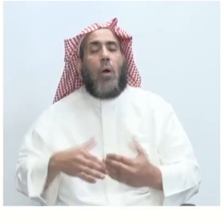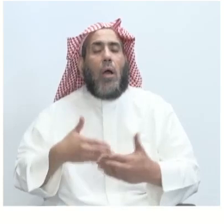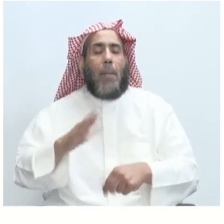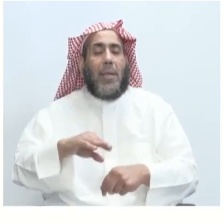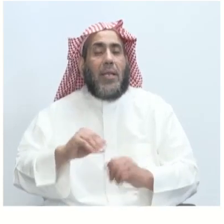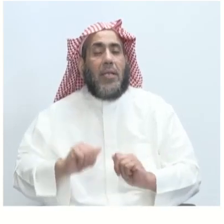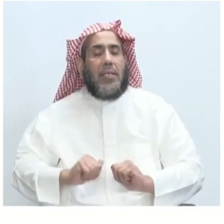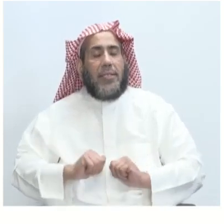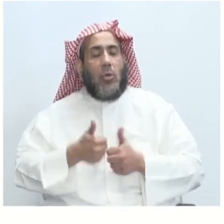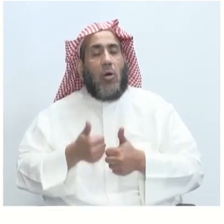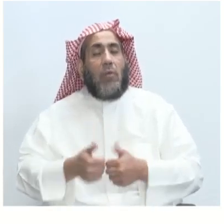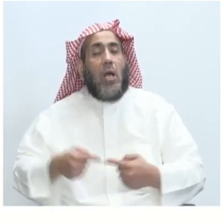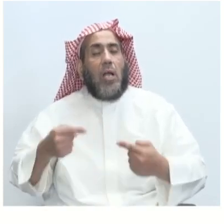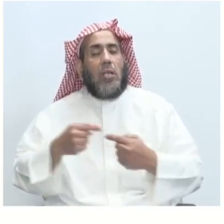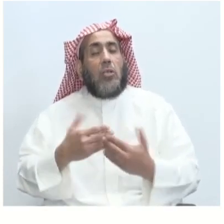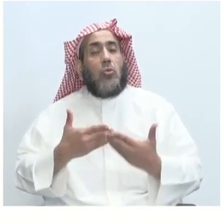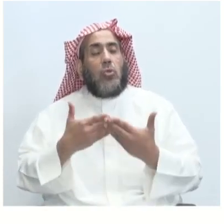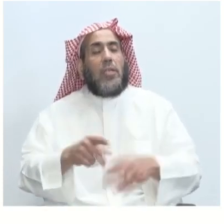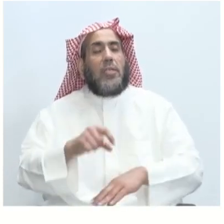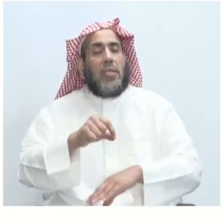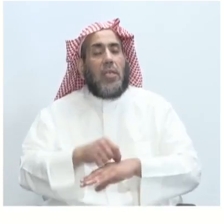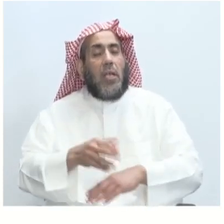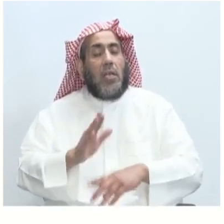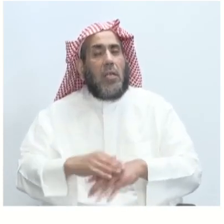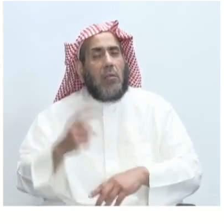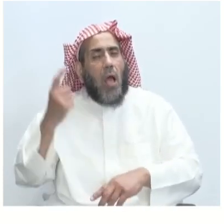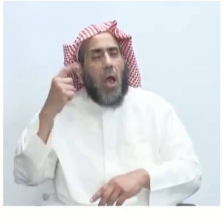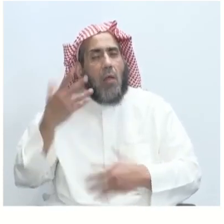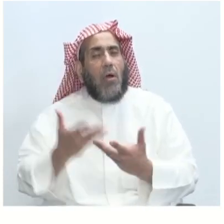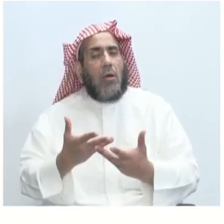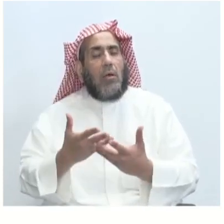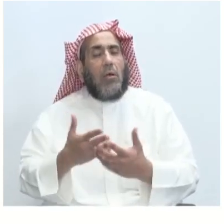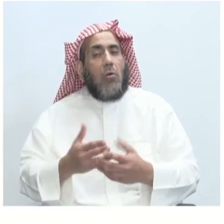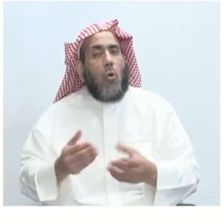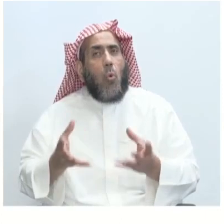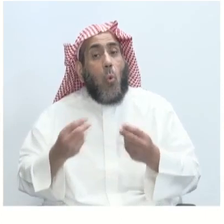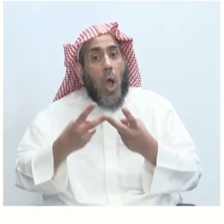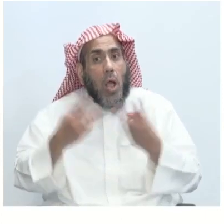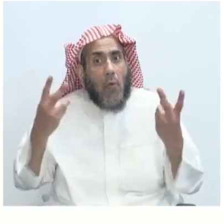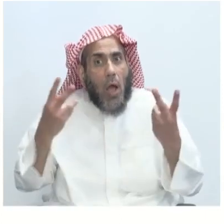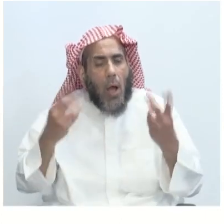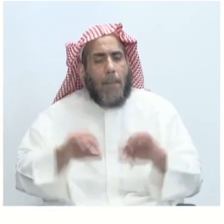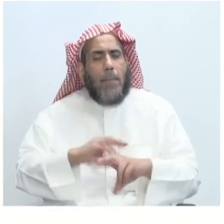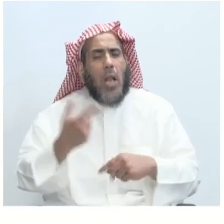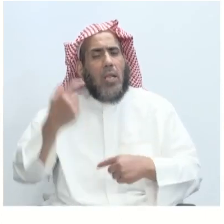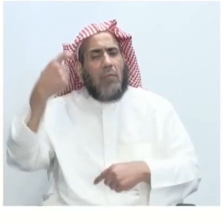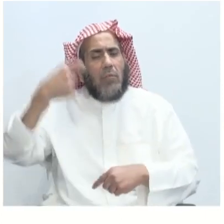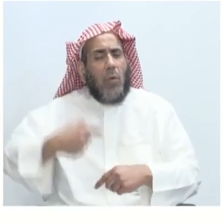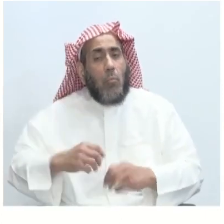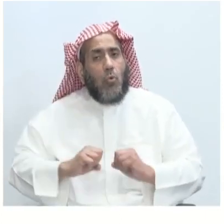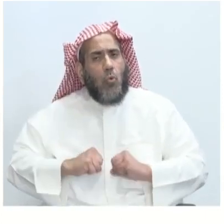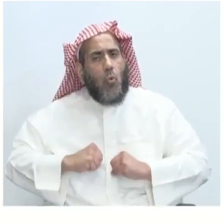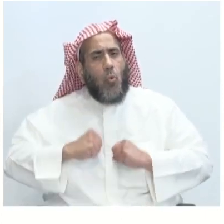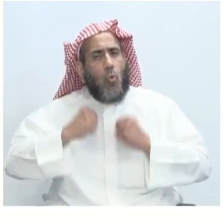من الدوافع التي تساعد الانسان على ان يتعرف ويكتشف ما لدى نفسه من